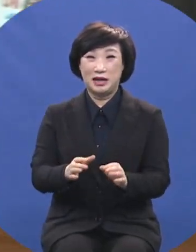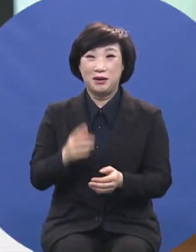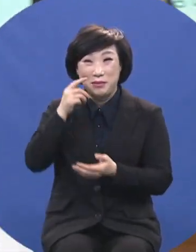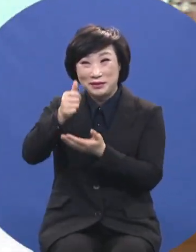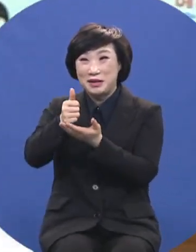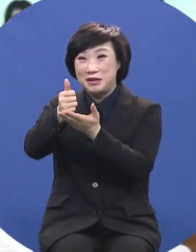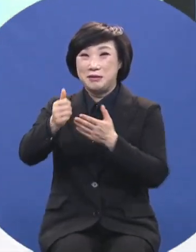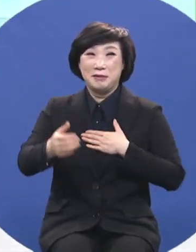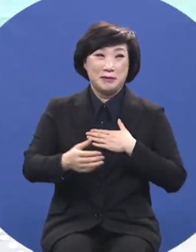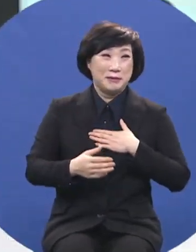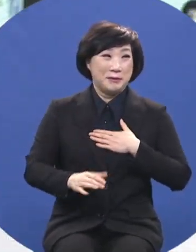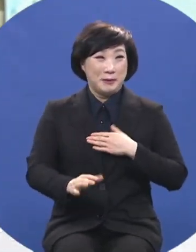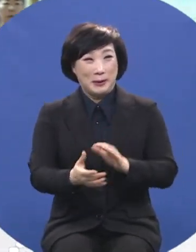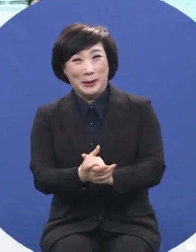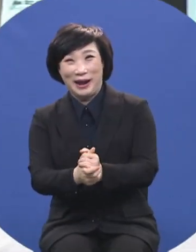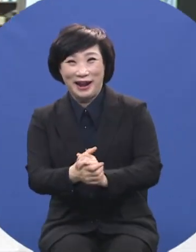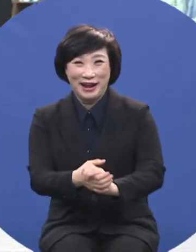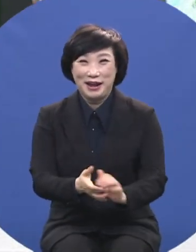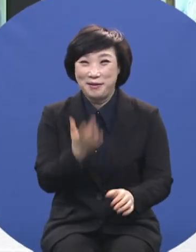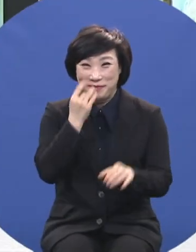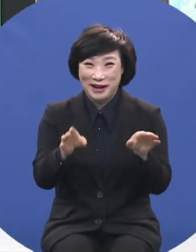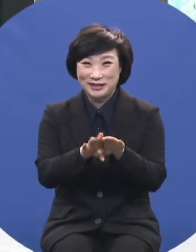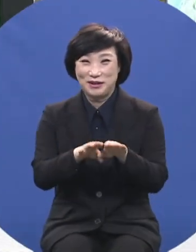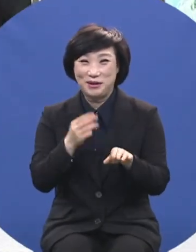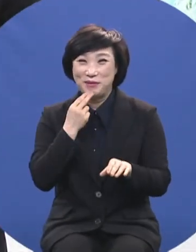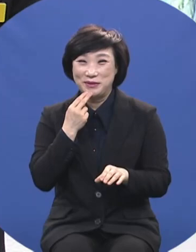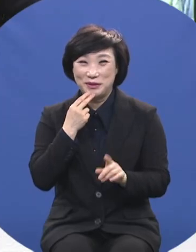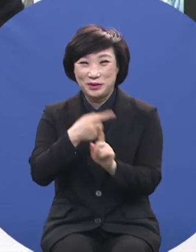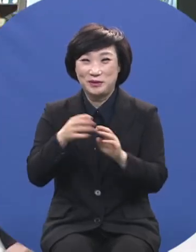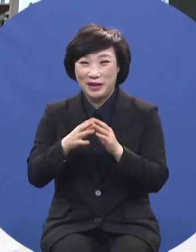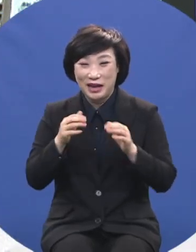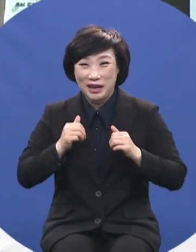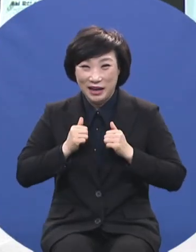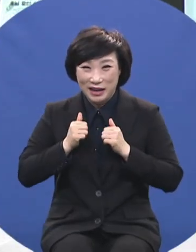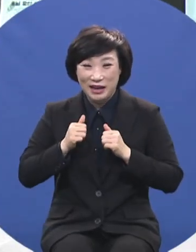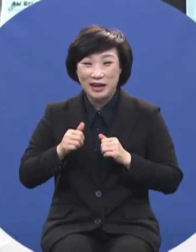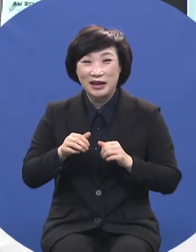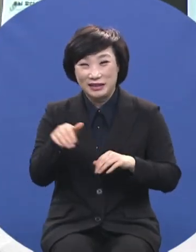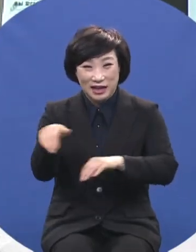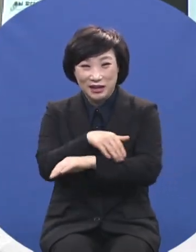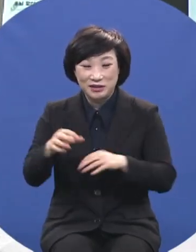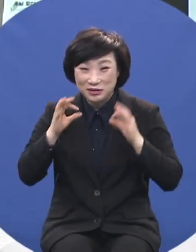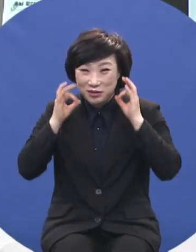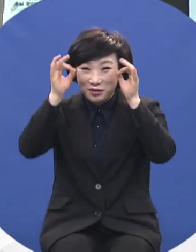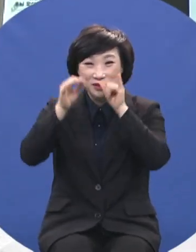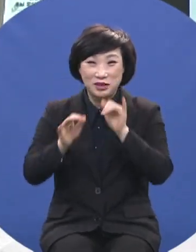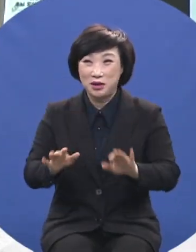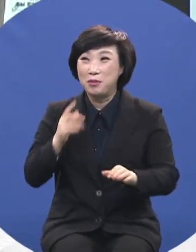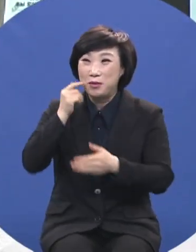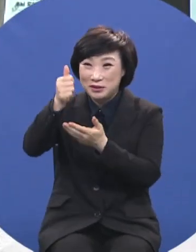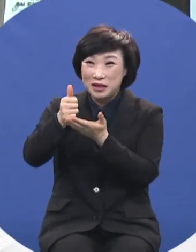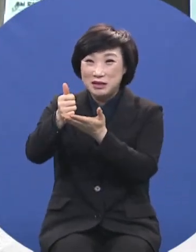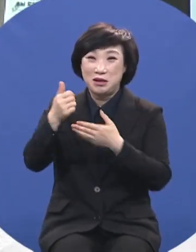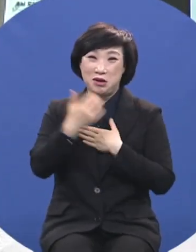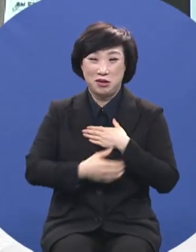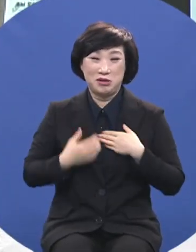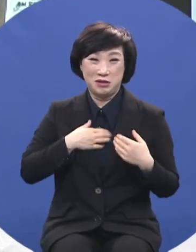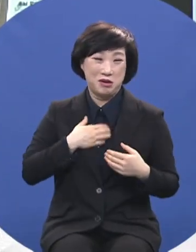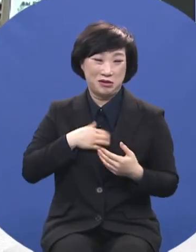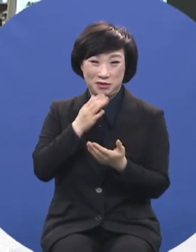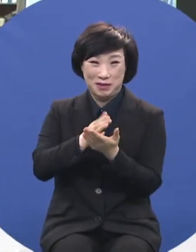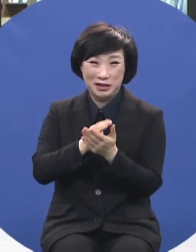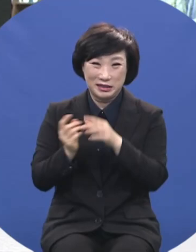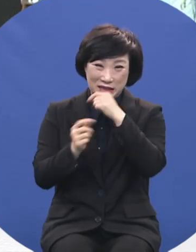목사님 제가 그래도요 안 빠지고 교회 나오려고 노력해요. 목사님 걱정하지 마세요. 저 그래도 따라가지 않을게.